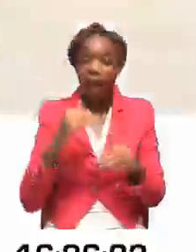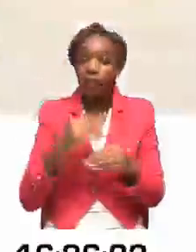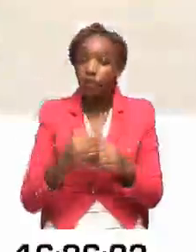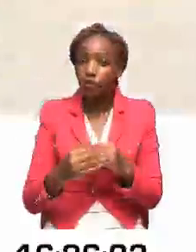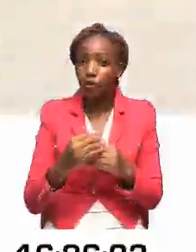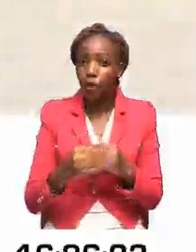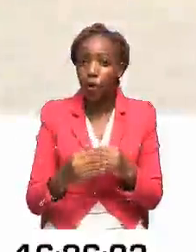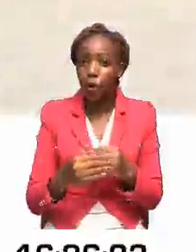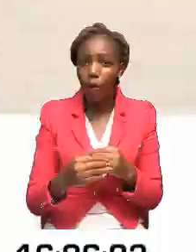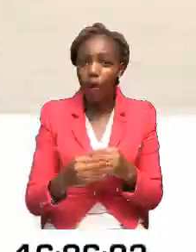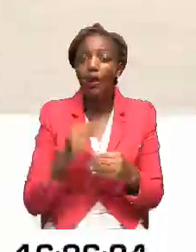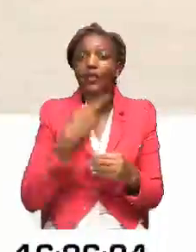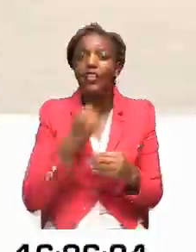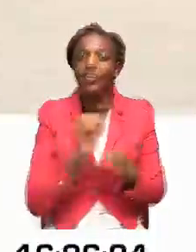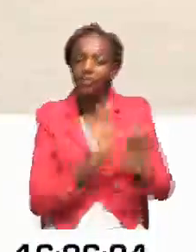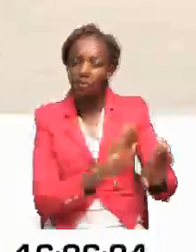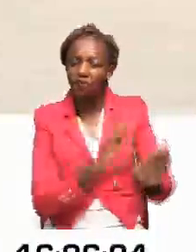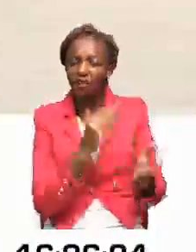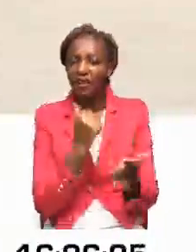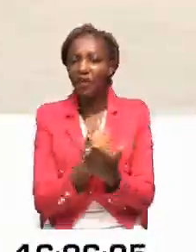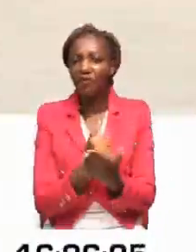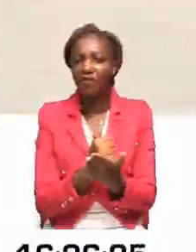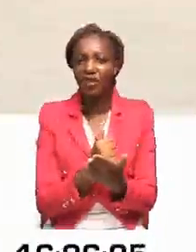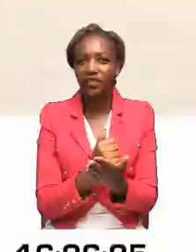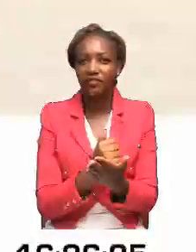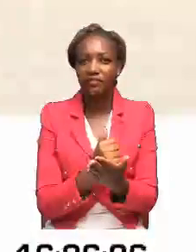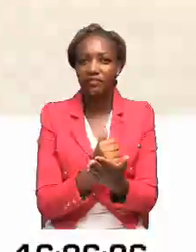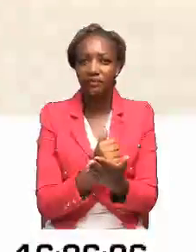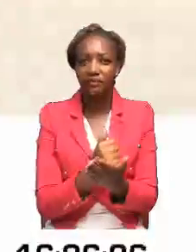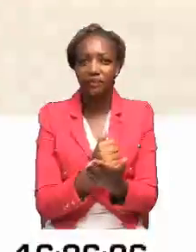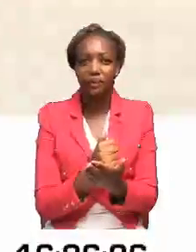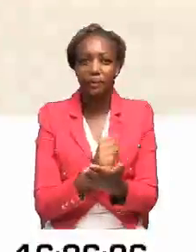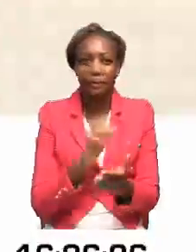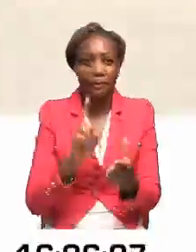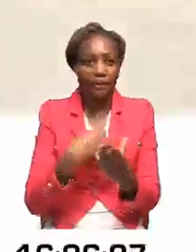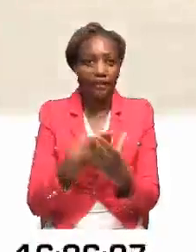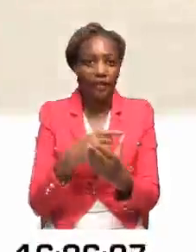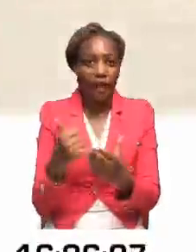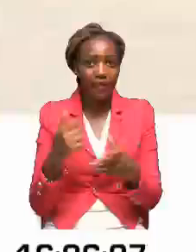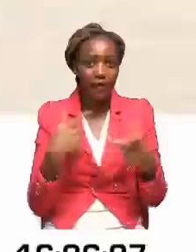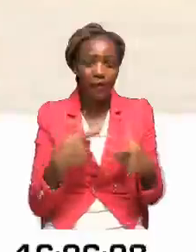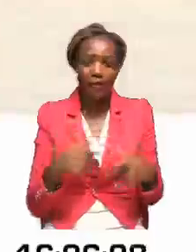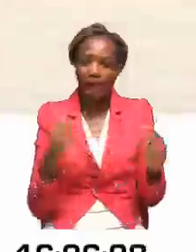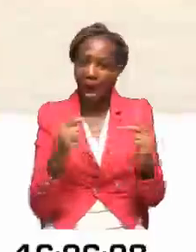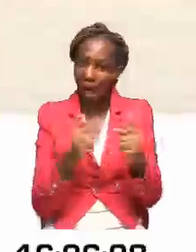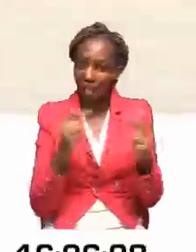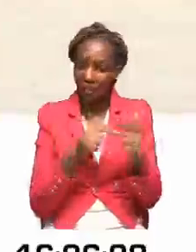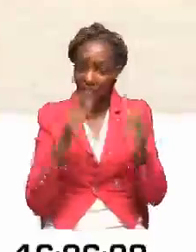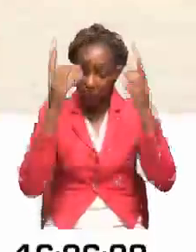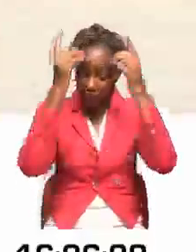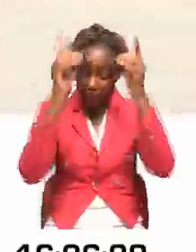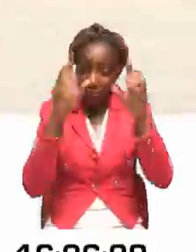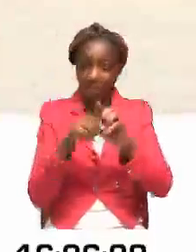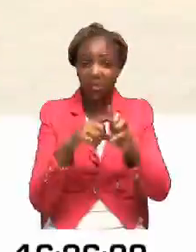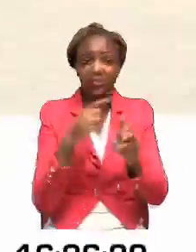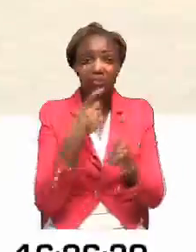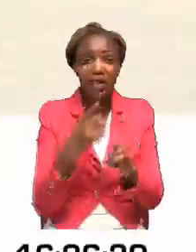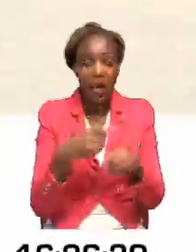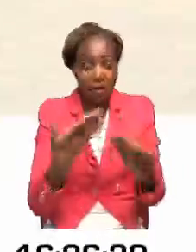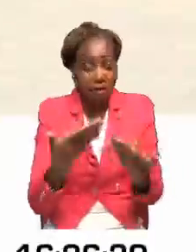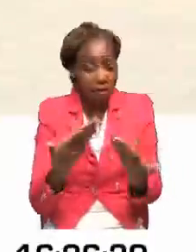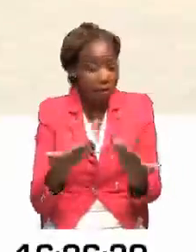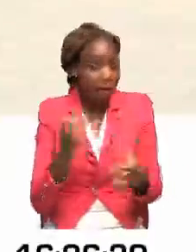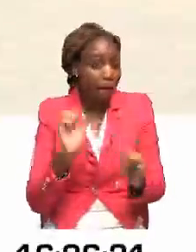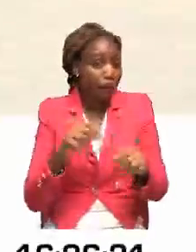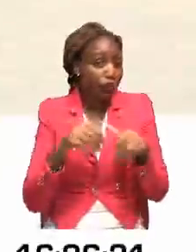Sonko afanga tuliwa na atoke mamlakani kama inavyofana. Basi wengine wanapinga jambo hili na kusema kwamba anafaa salie pale